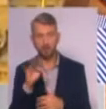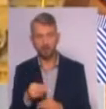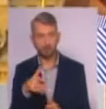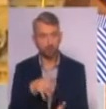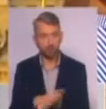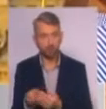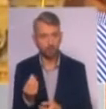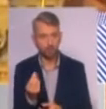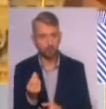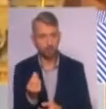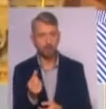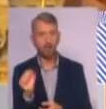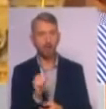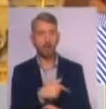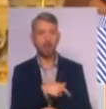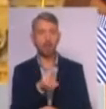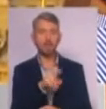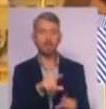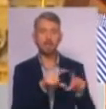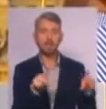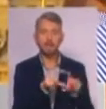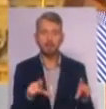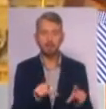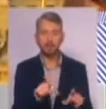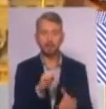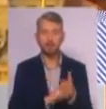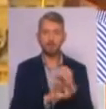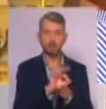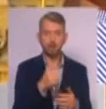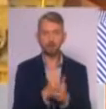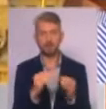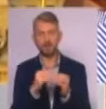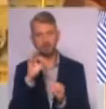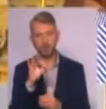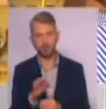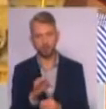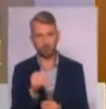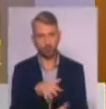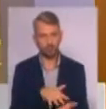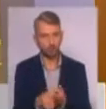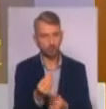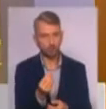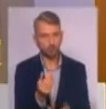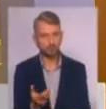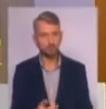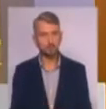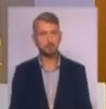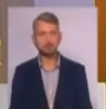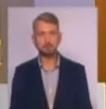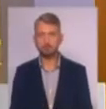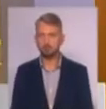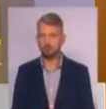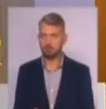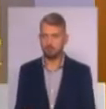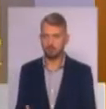освоєння коштів, а департаменти від 0 до 10% освоєння коштів. Це неймовірно.